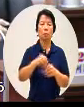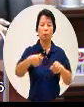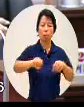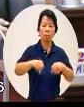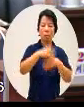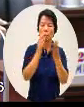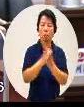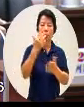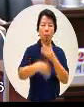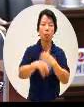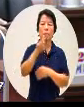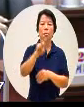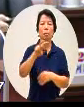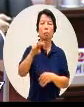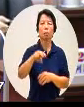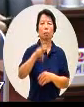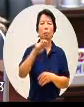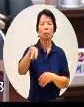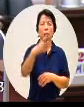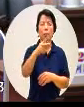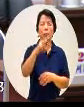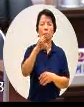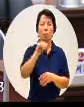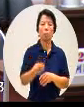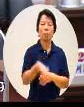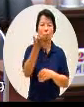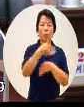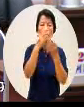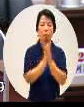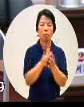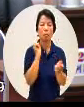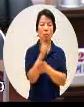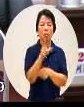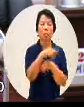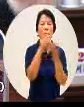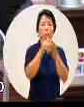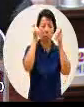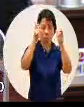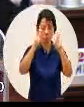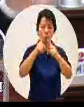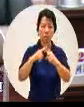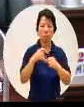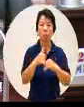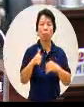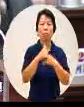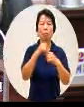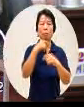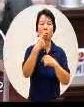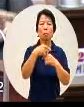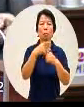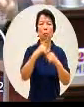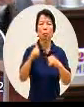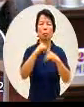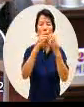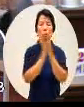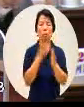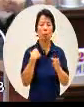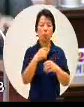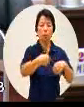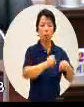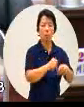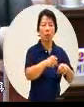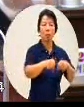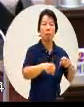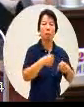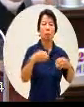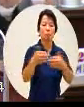兩百萬喔還加起來馬上超過高雄市的人口所以你再怎麼減量汽車跟機車自由